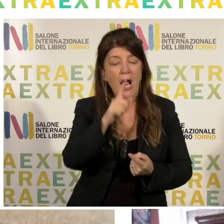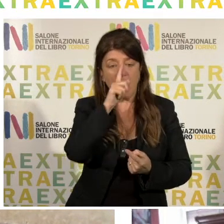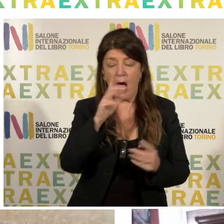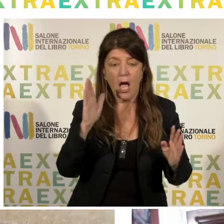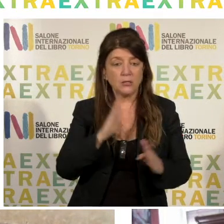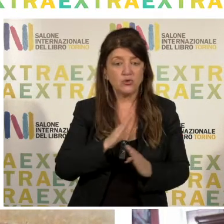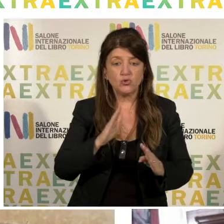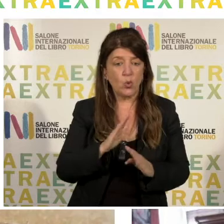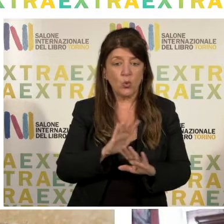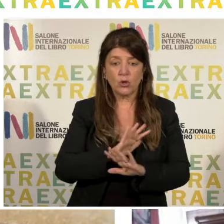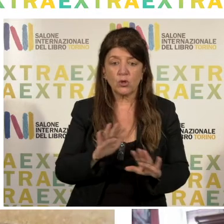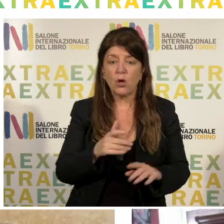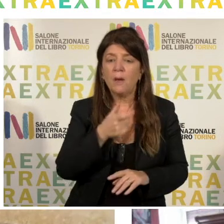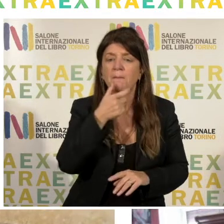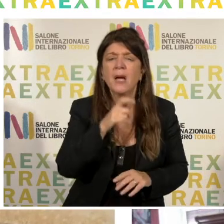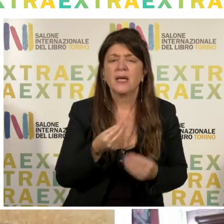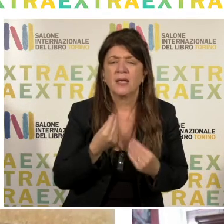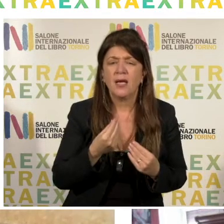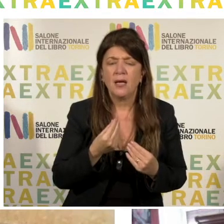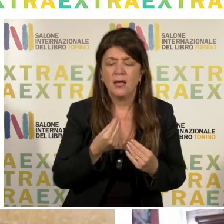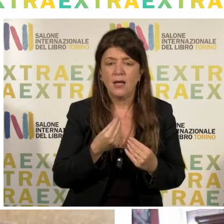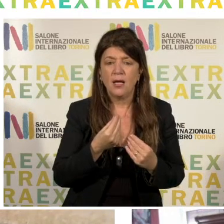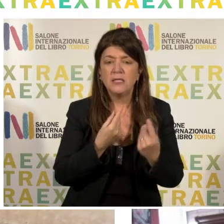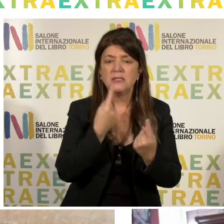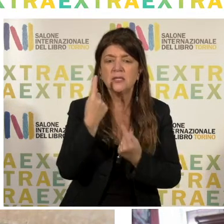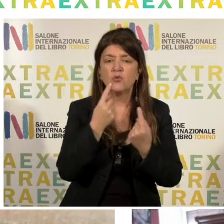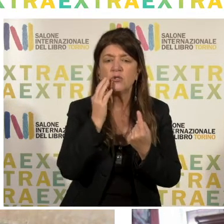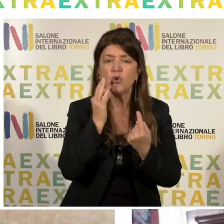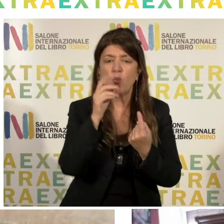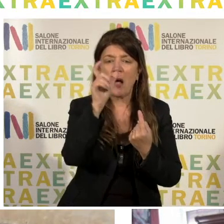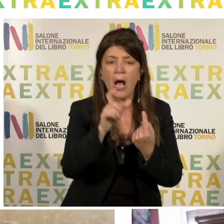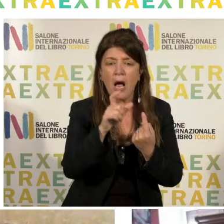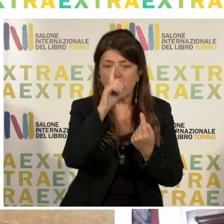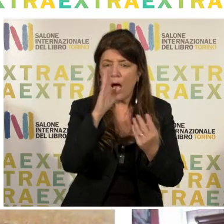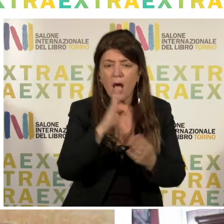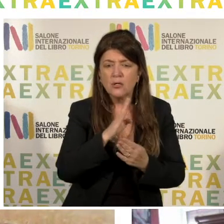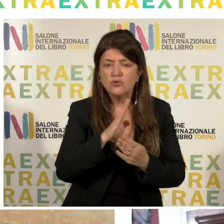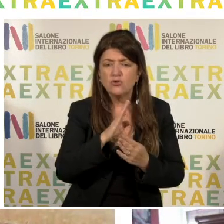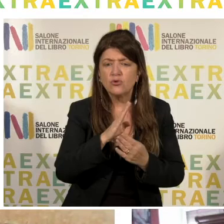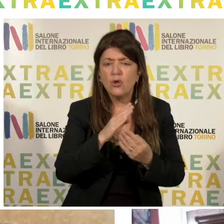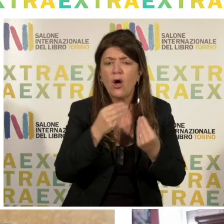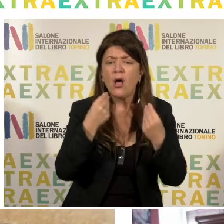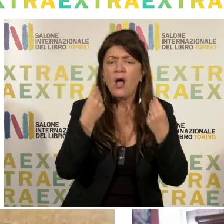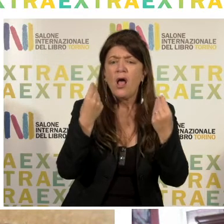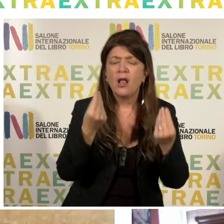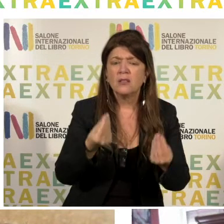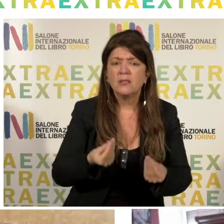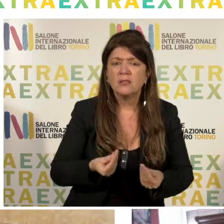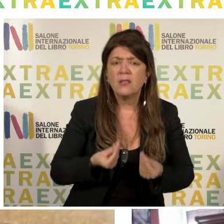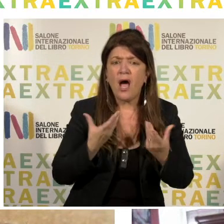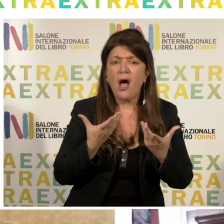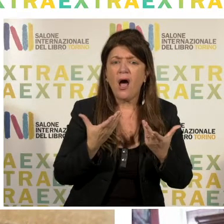la lucidità ci impone di riconoscere che l'universo è pieno di senso e di